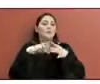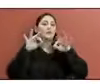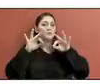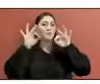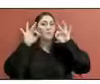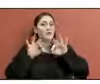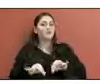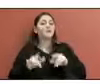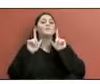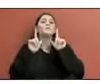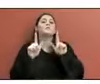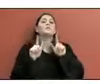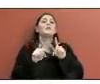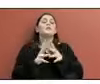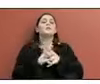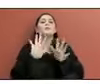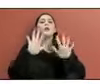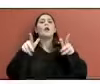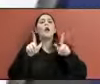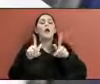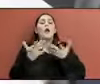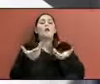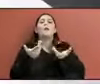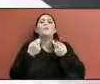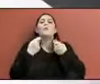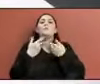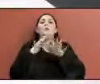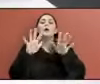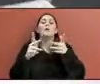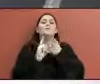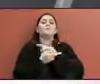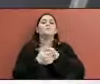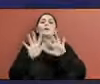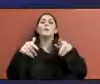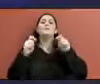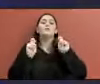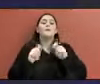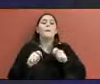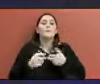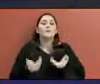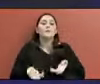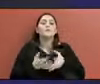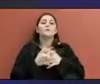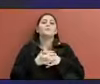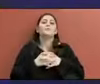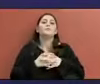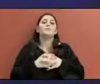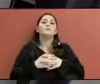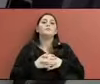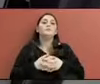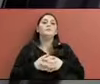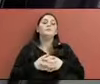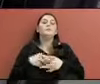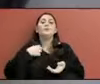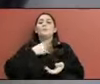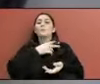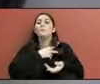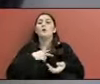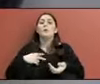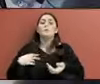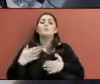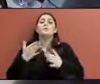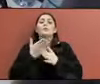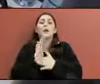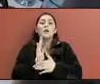gerekli analizlerimizi yaptık, gerekli maliyet analizlerimizi yaptık. Fizibilite zaten zemin deprem. Bizim belediyemizin hakikaten